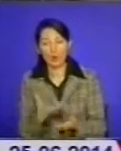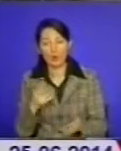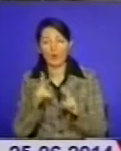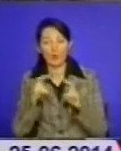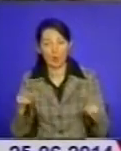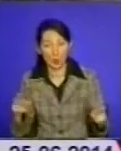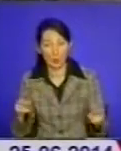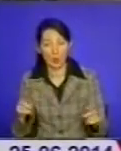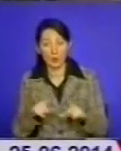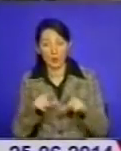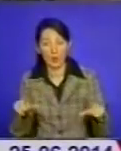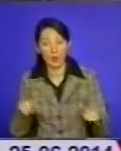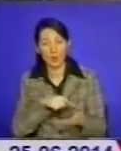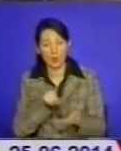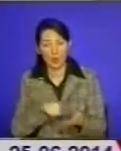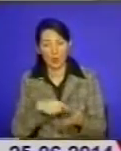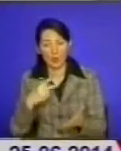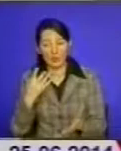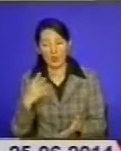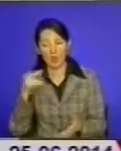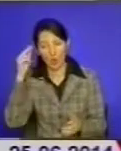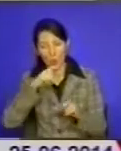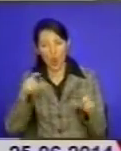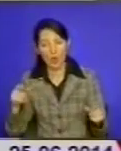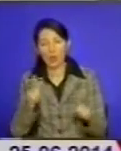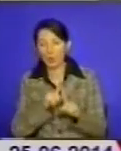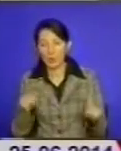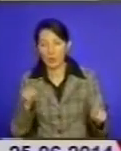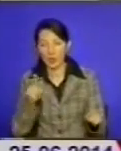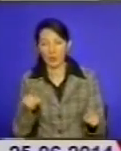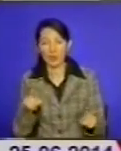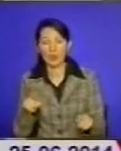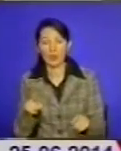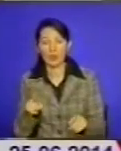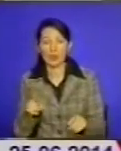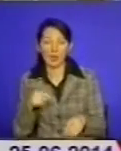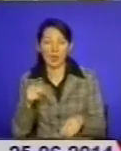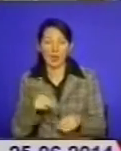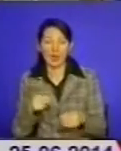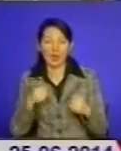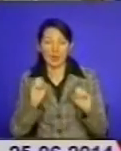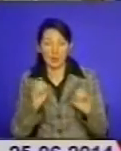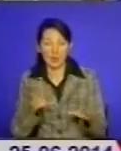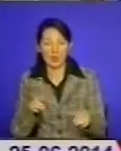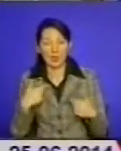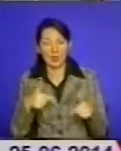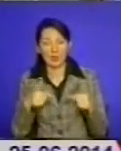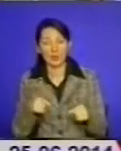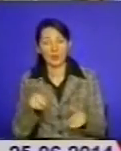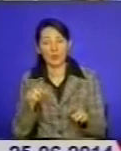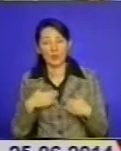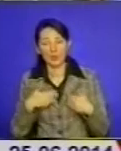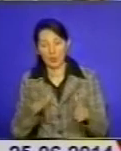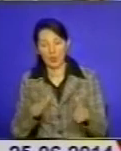тестування у 24-й школі особливий. Тут проходять випробування випускники з особливими потребами. Я думаю, що тут всі